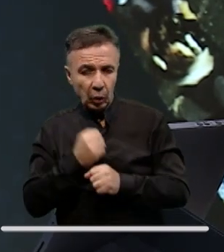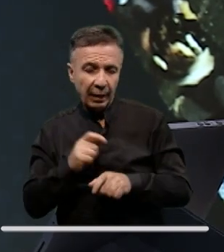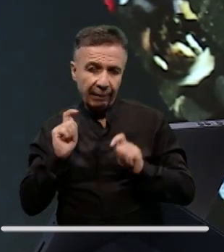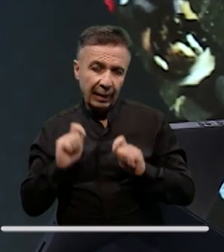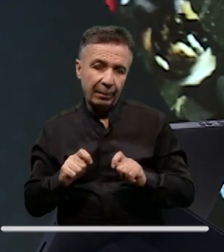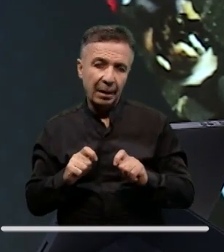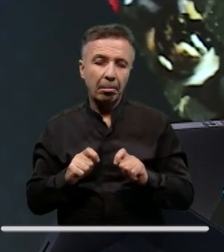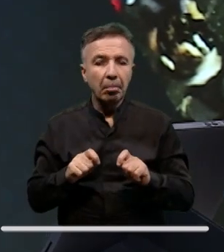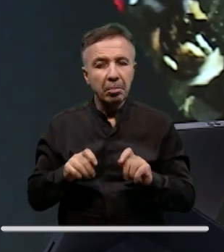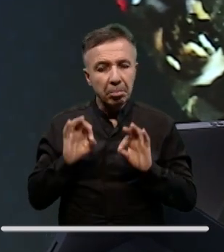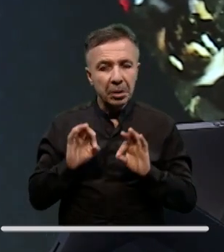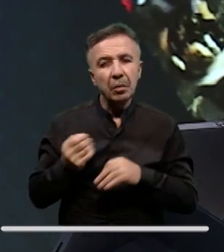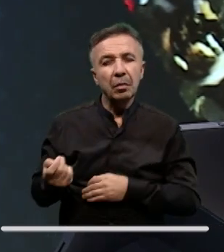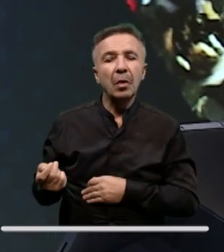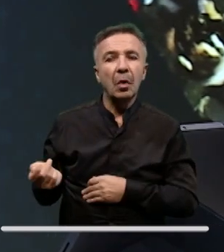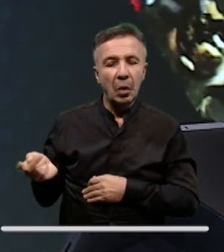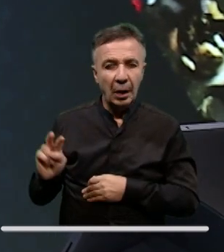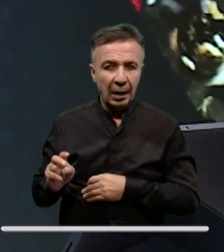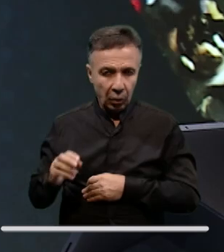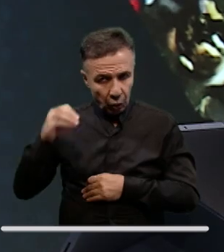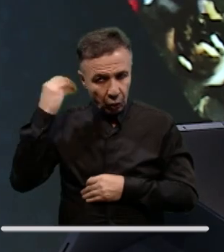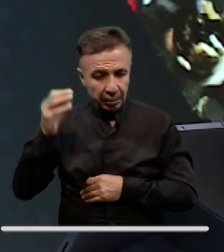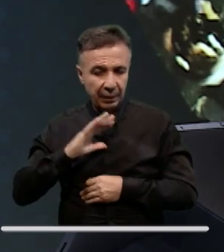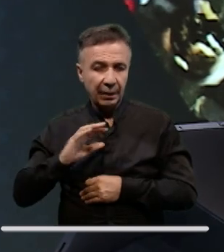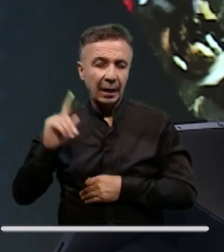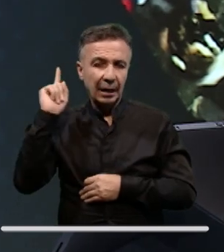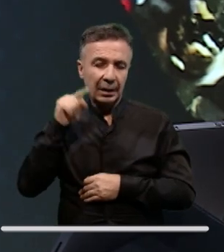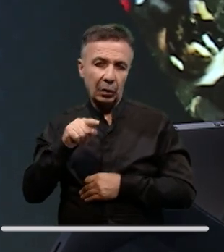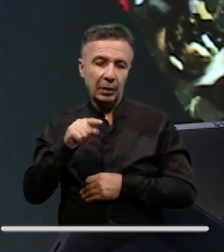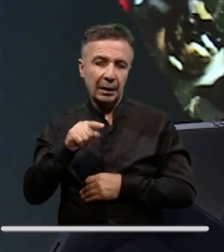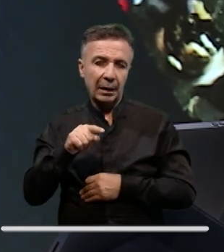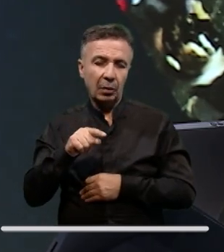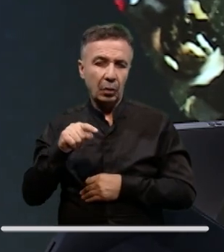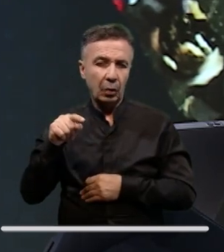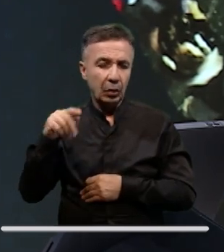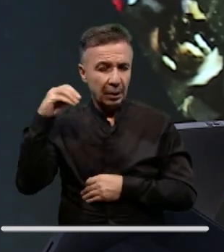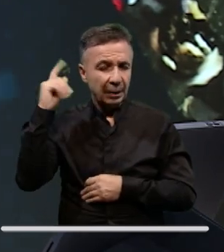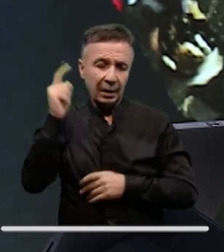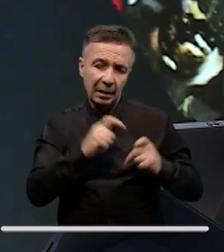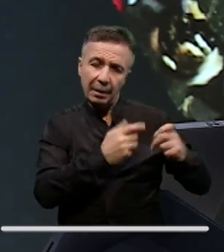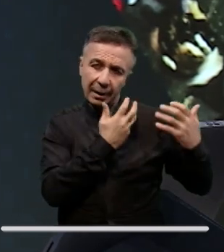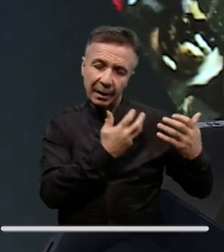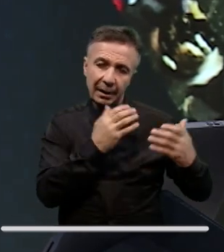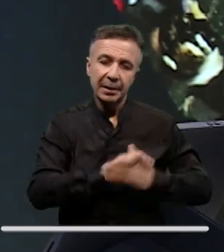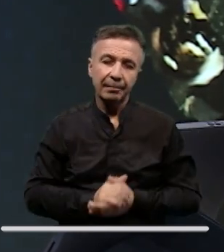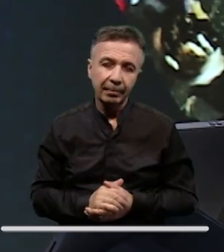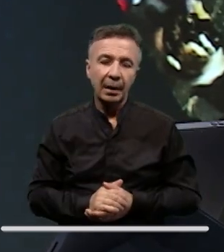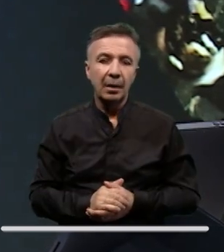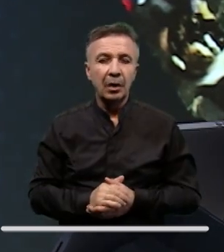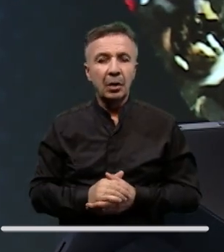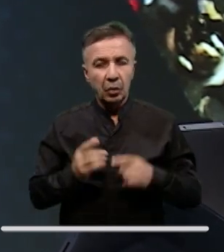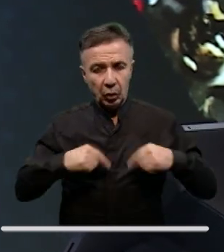hak vaki olup da hayatını kaybeden hocalarımız da var Onlara da Cenabı Allah'tan rahmet diliyoruz kurulda görev yapan hocalara da sağlık afiyet